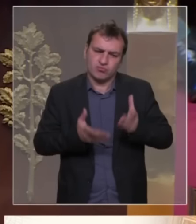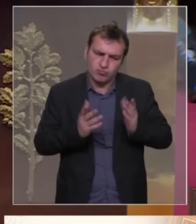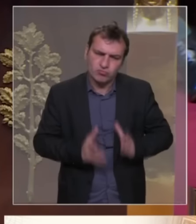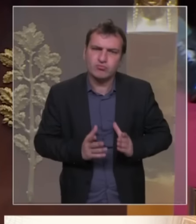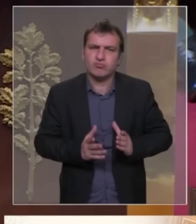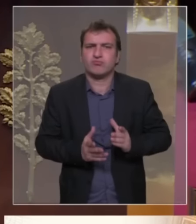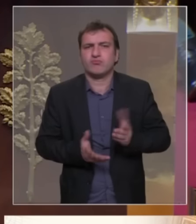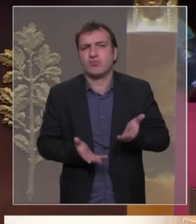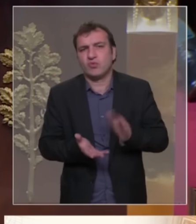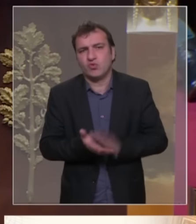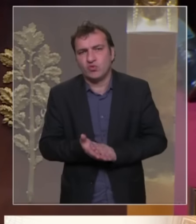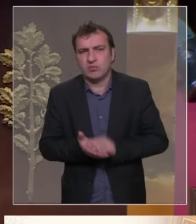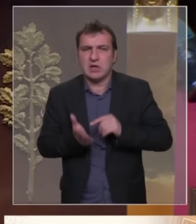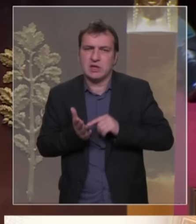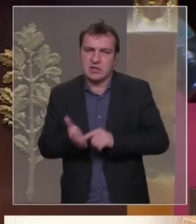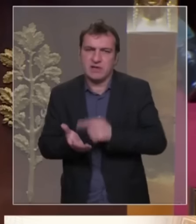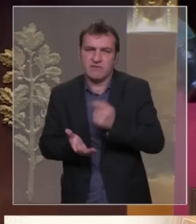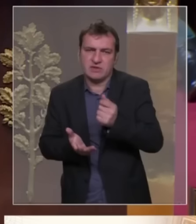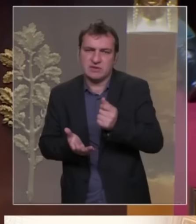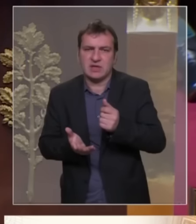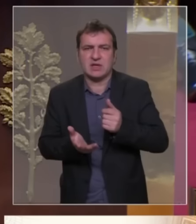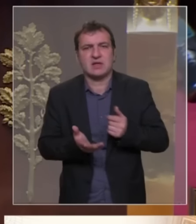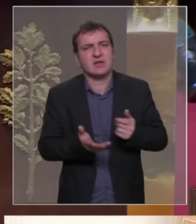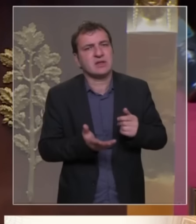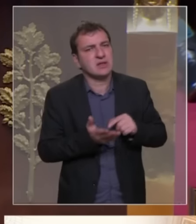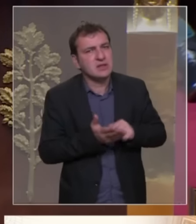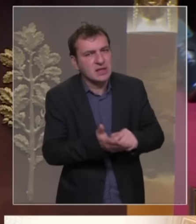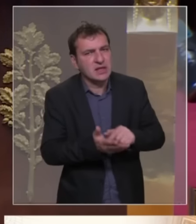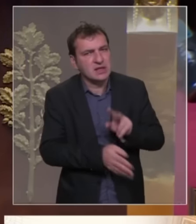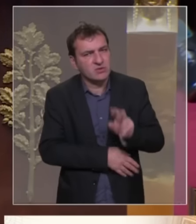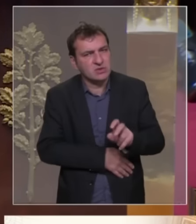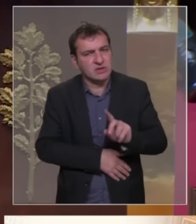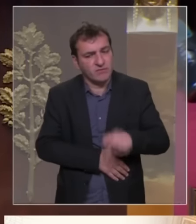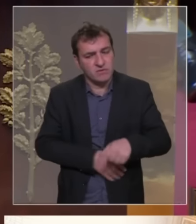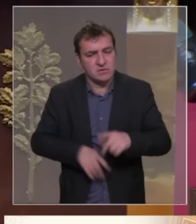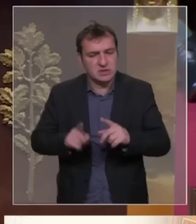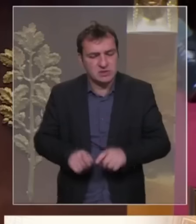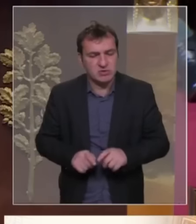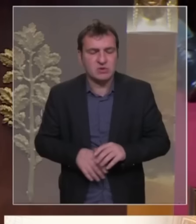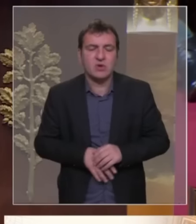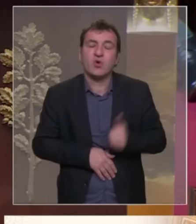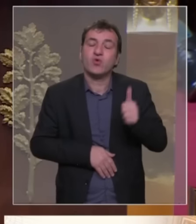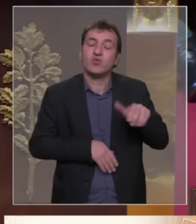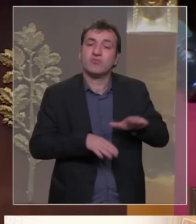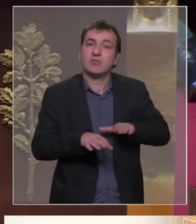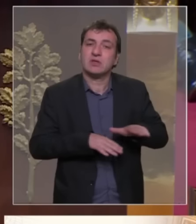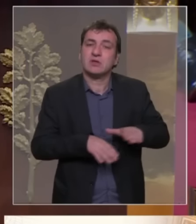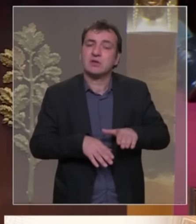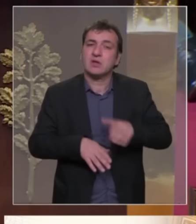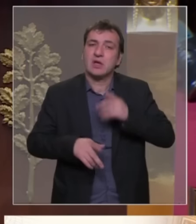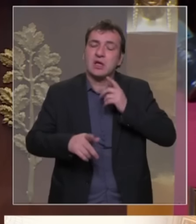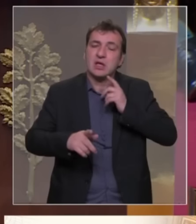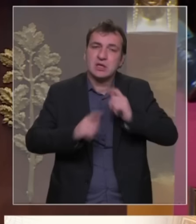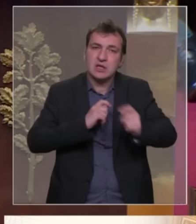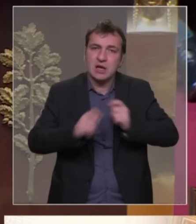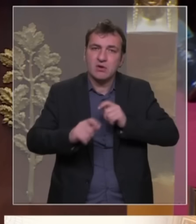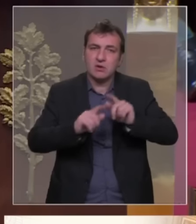la dette financière, la dette écologique, qui doivent diminuer, une méthode, le dialogue et le